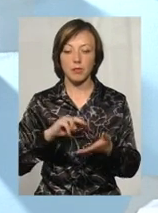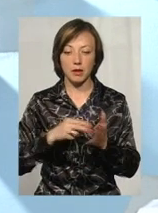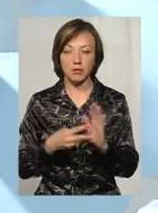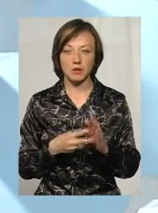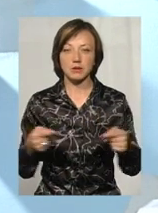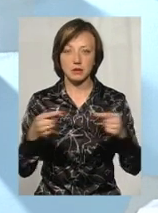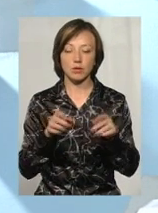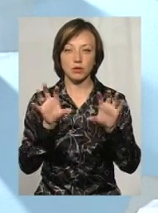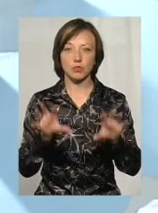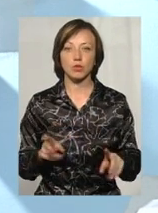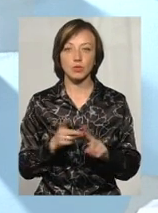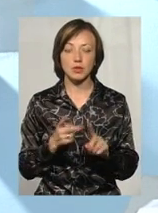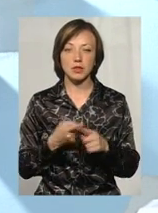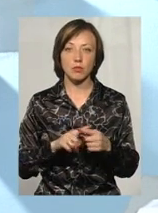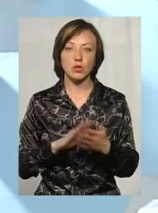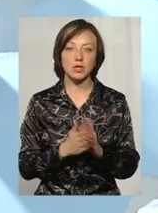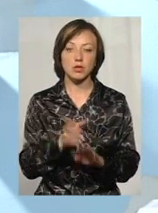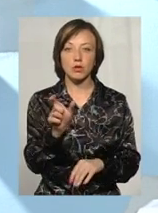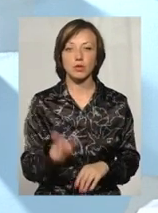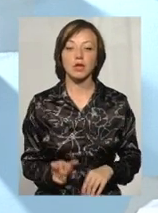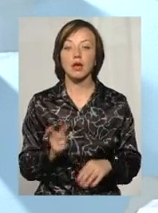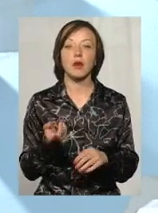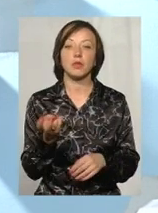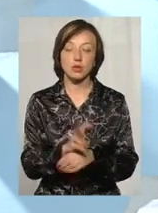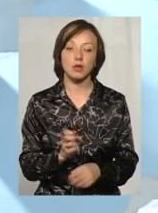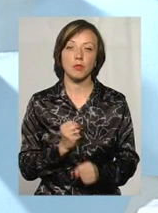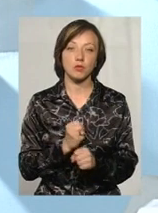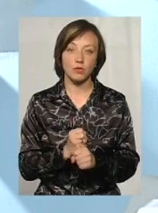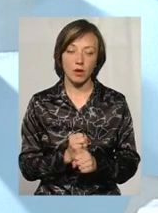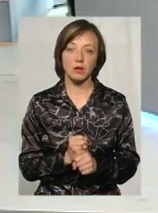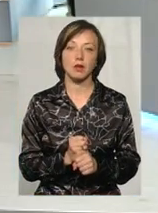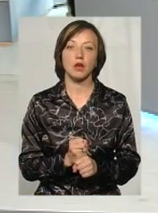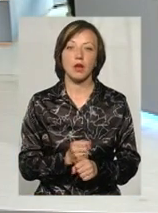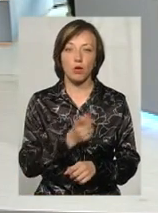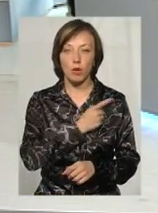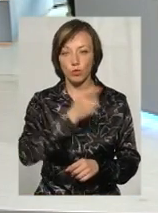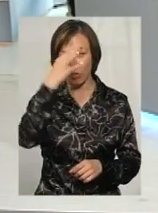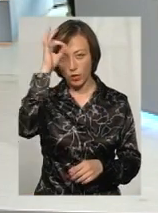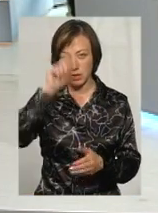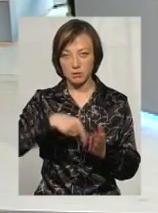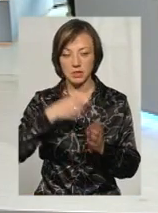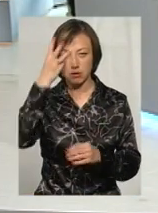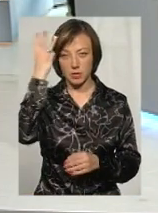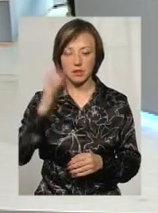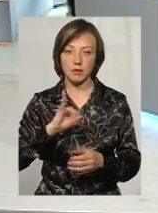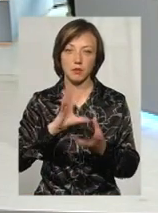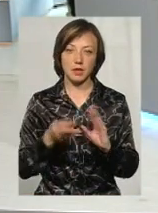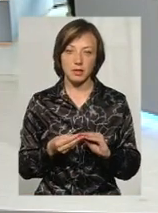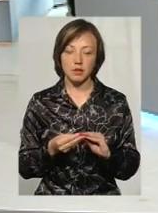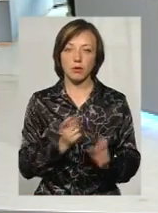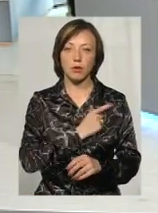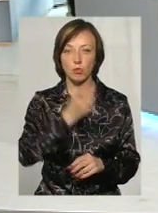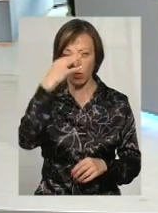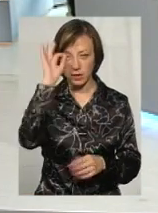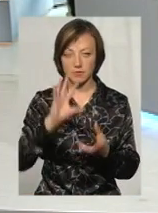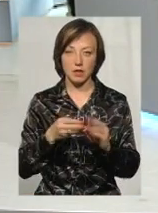згідно чинного законодавства, а по-друге, це позиція людини, яка пішла служити саме до патрульної поліції міста Хмельницького. І, в принципі, до патрульної поліції